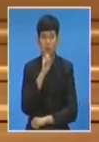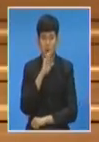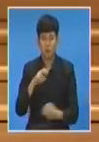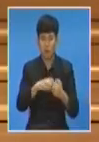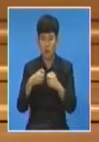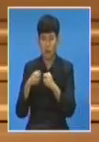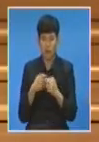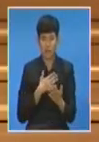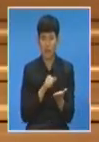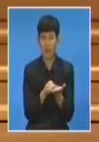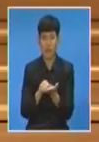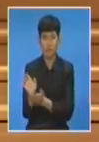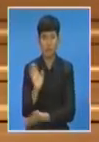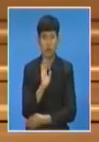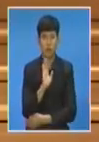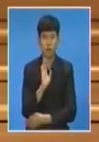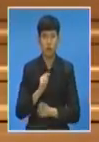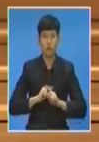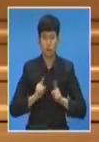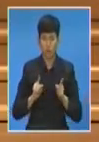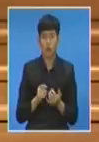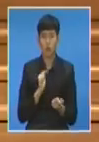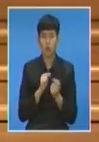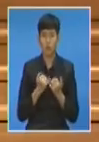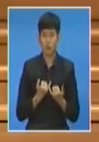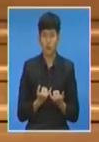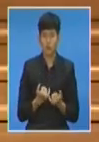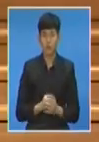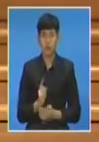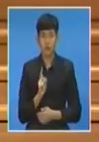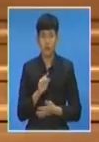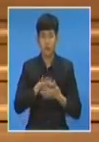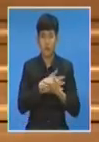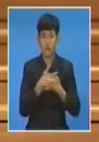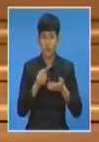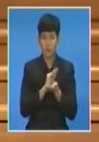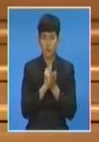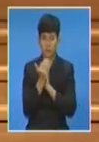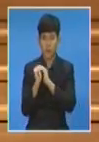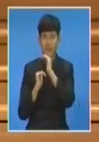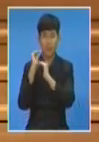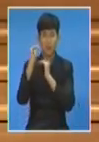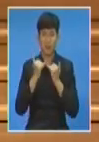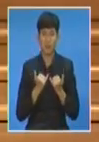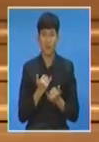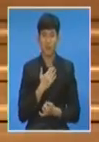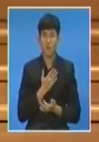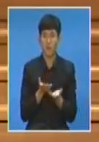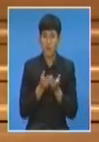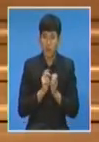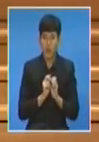กันดังนั้นในเรื่องของแผนการปฏิรูปเรื่องนี้ครับผมขออนุญาตที่จ